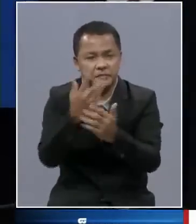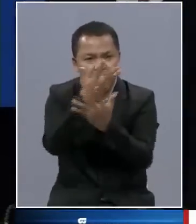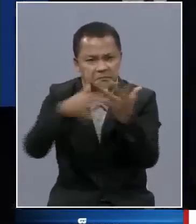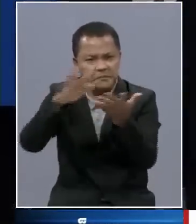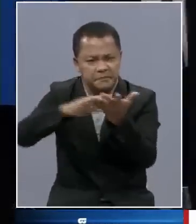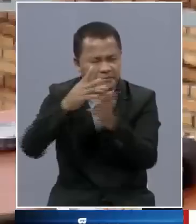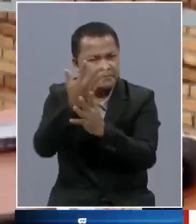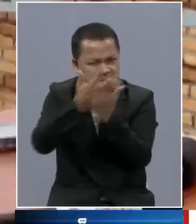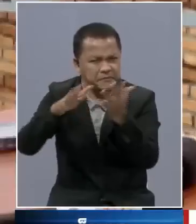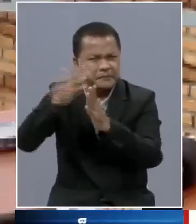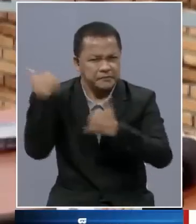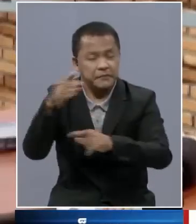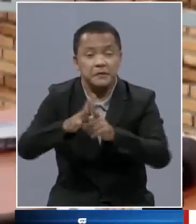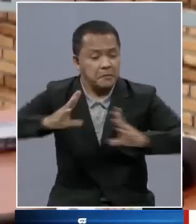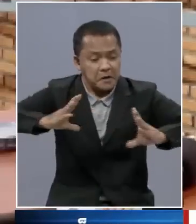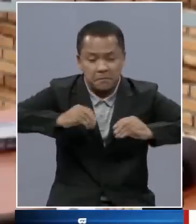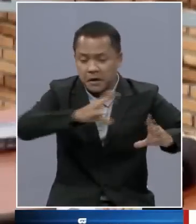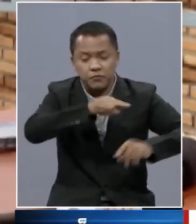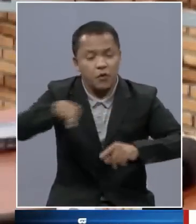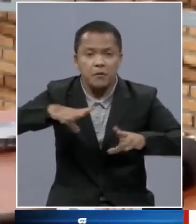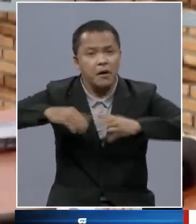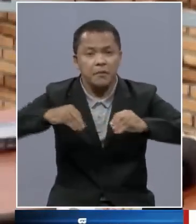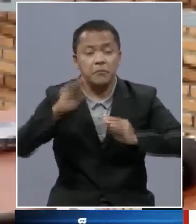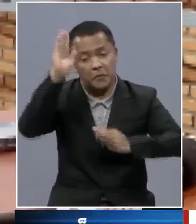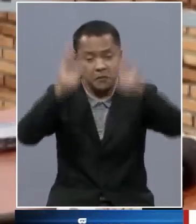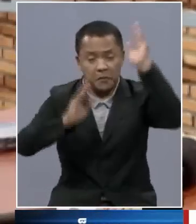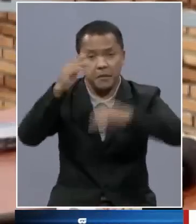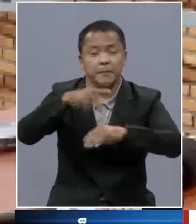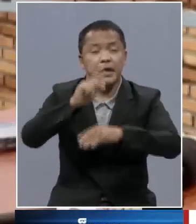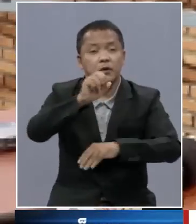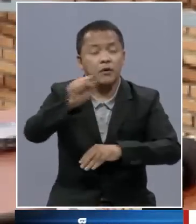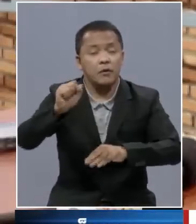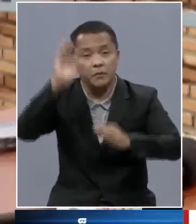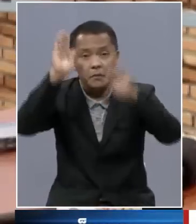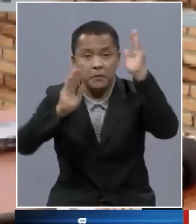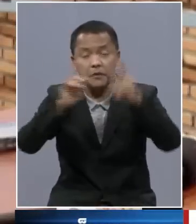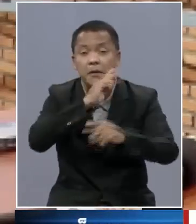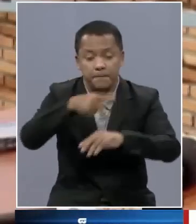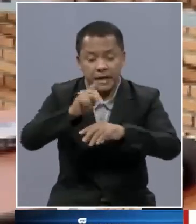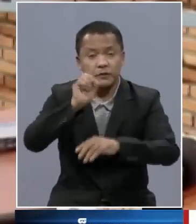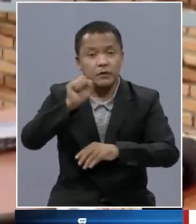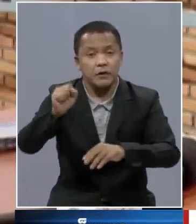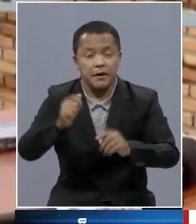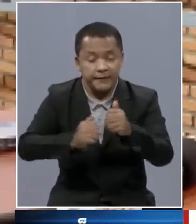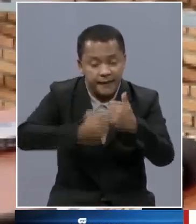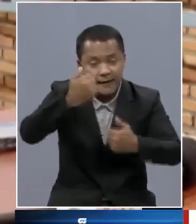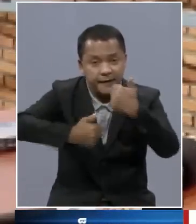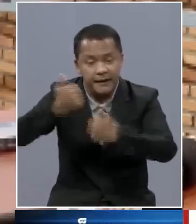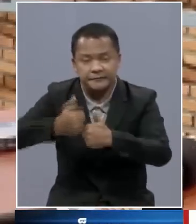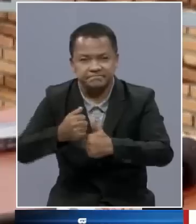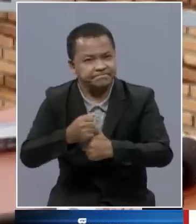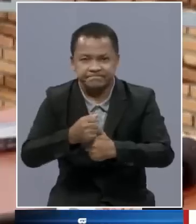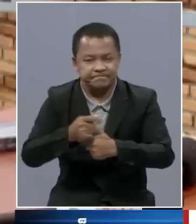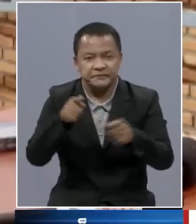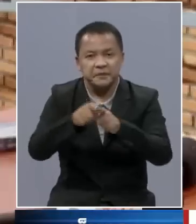มาแล้วและหากไม่ยอมทั้ง2พรรคให้โหวตเลือกในสภา หาประธานสภาแข่งกันโอ้อันนี้ยิ่งเข้